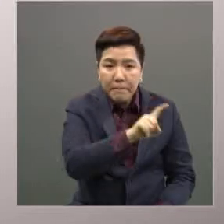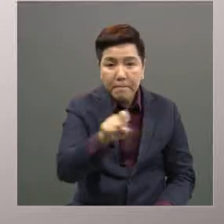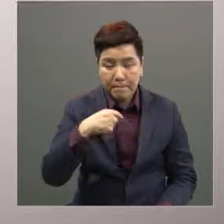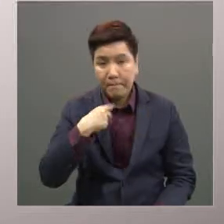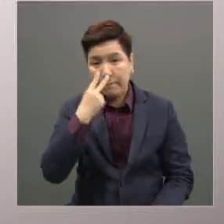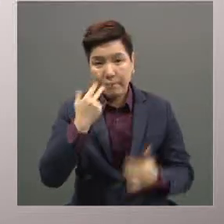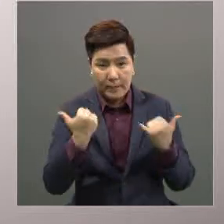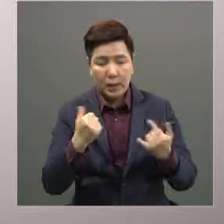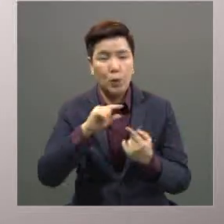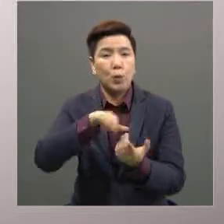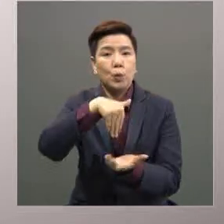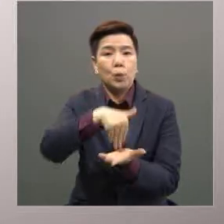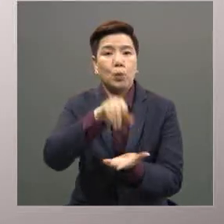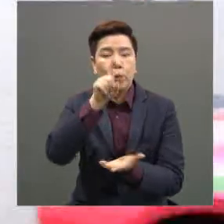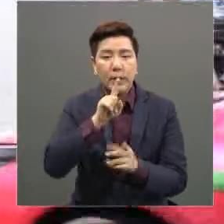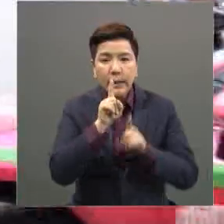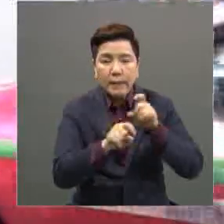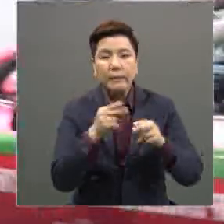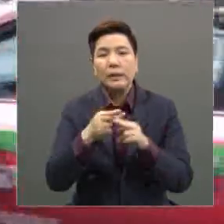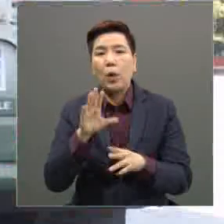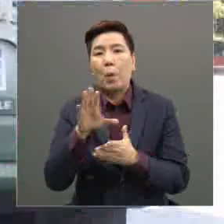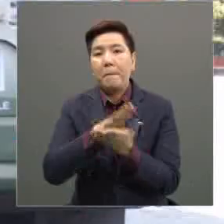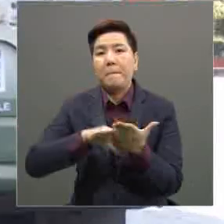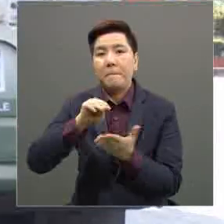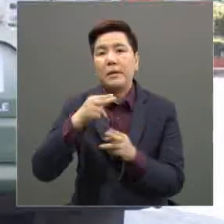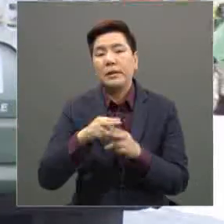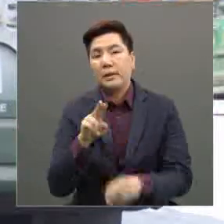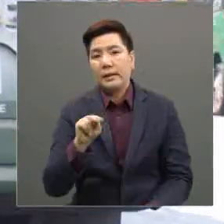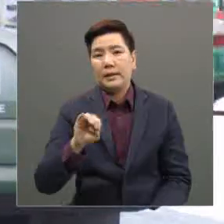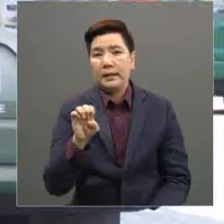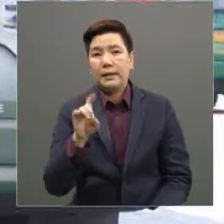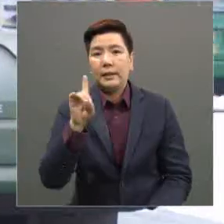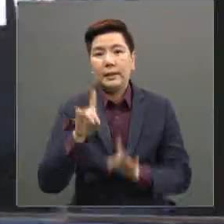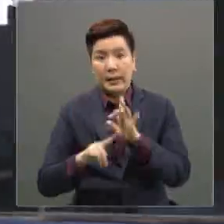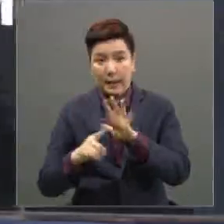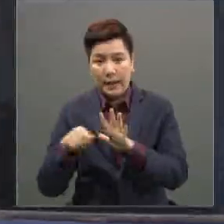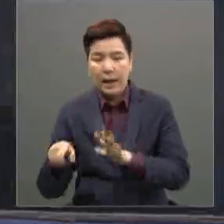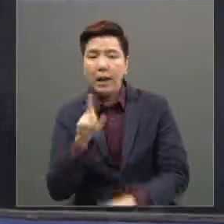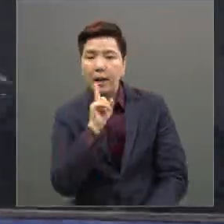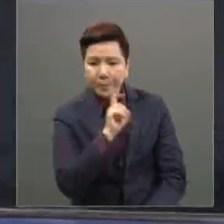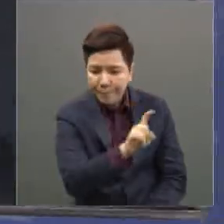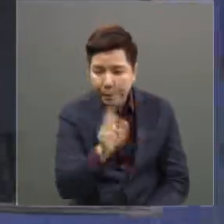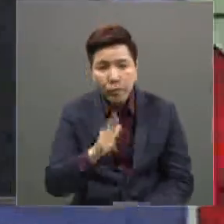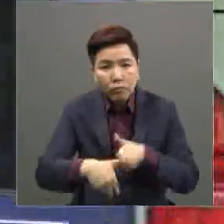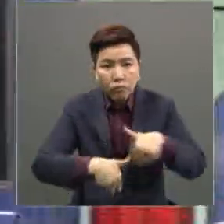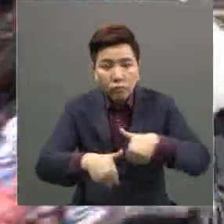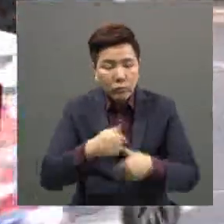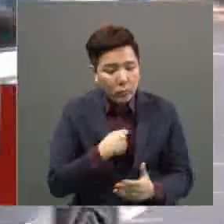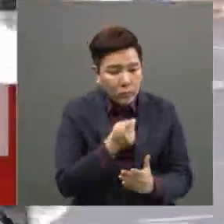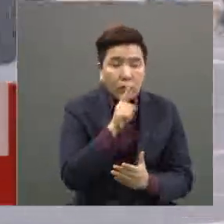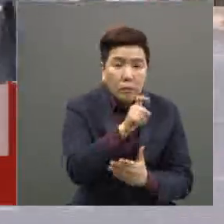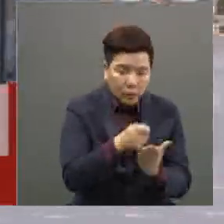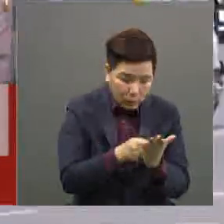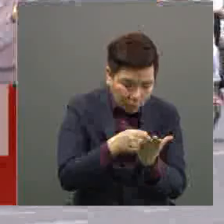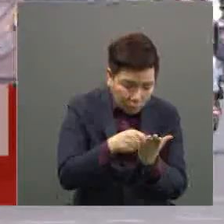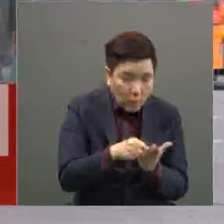ะครับโดยศูนย์สำรวจความคิดเห็นนิด้าโพของสถาบันบัณฑิตพัฒนบริหารศาสตร์หรือนิด้านะครับเขาได้ไปสำรวจนะครับแล้วเปิดเ